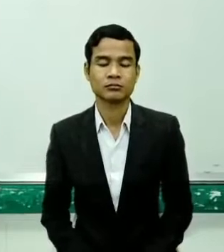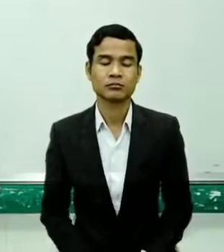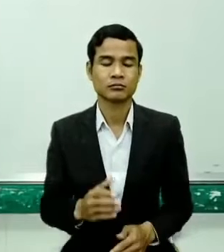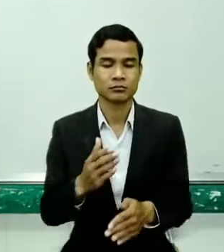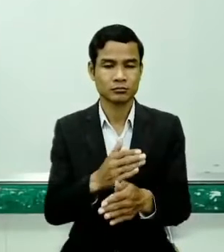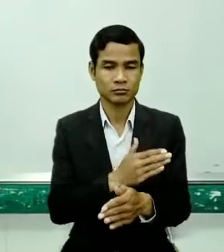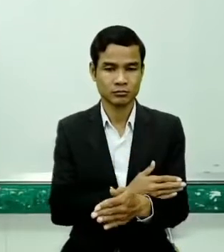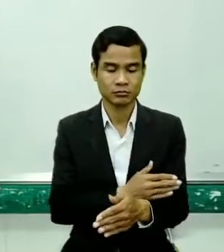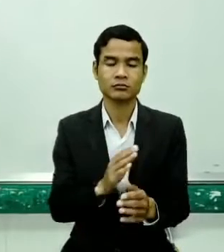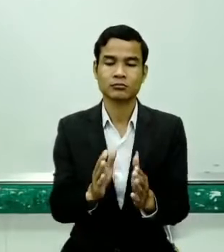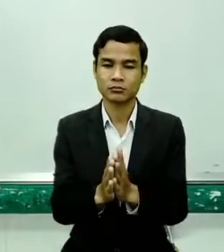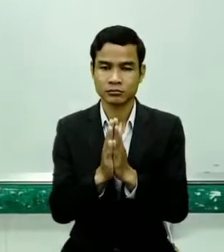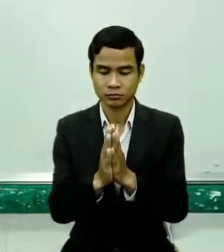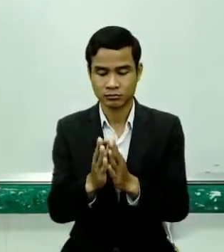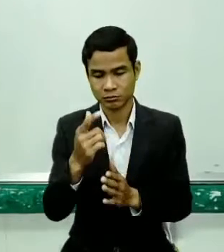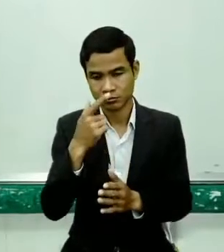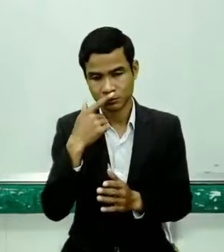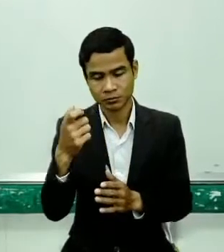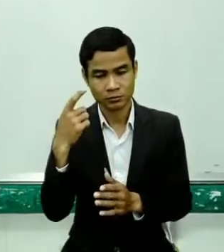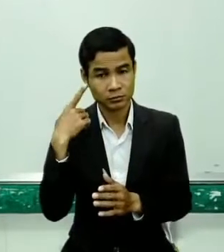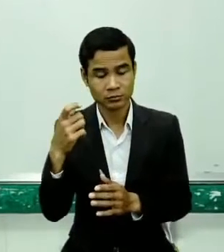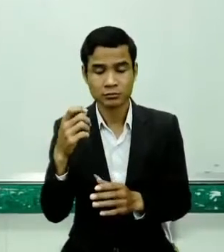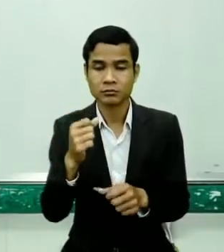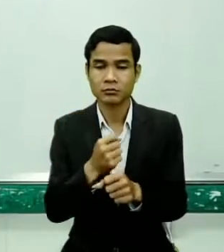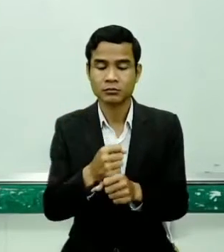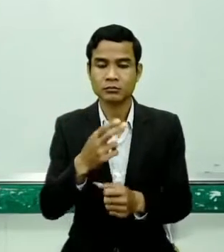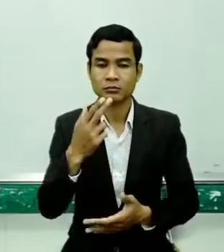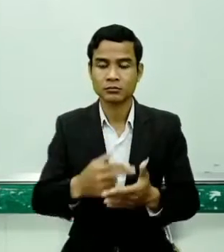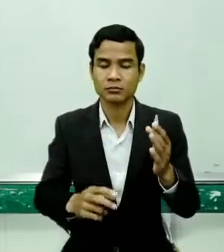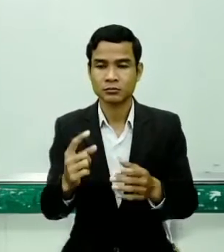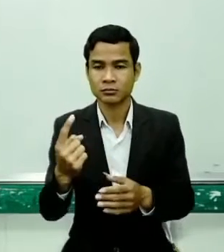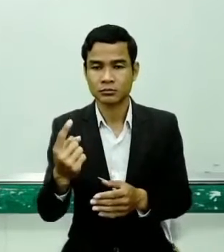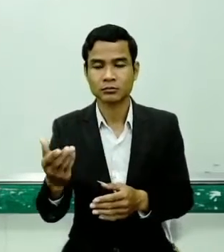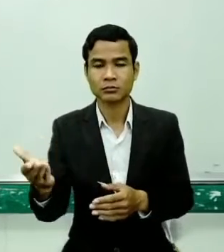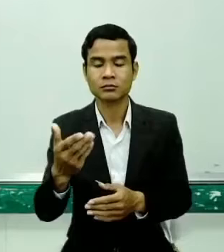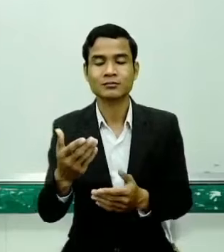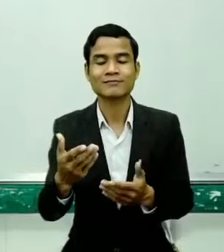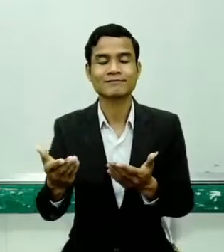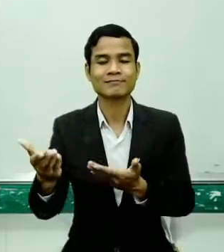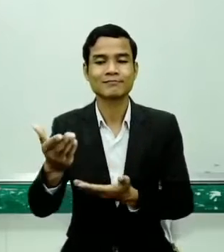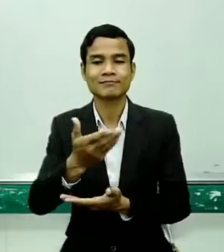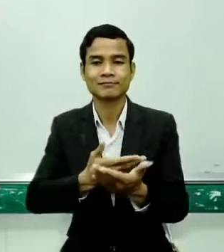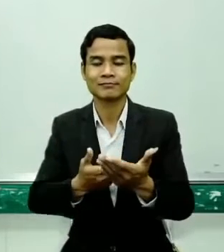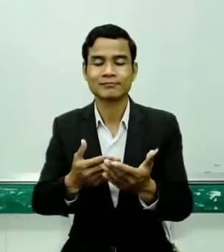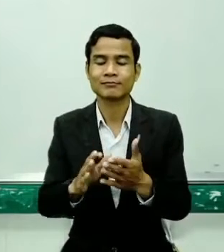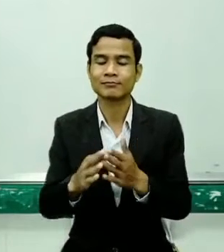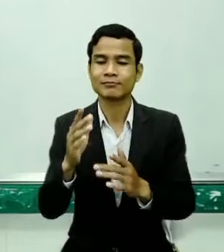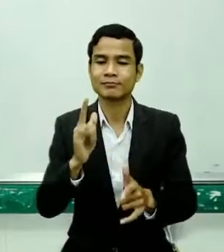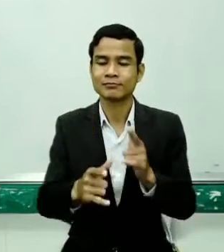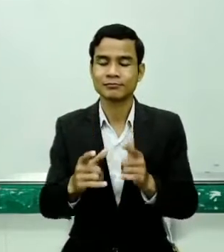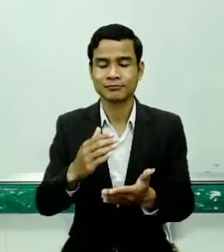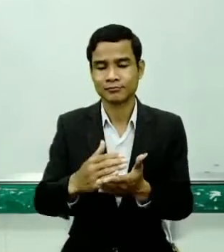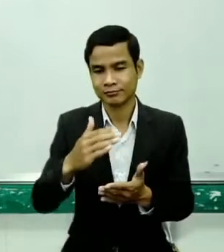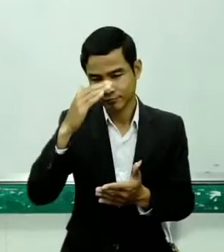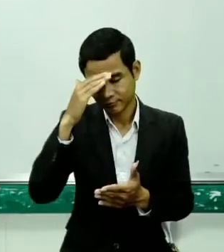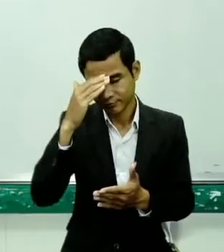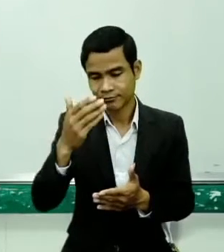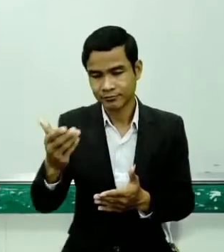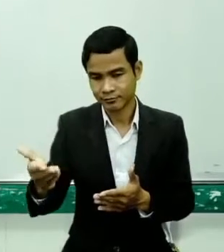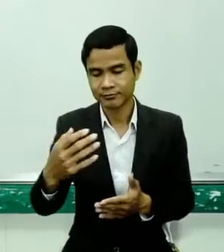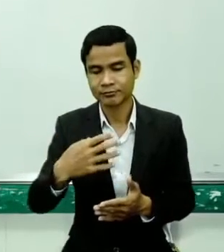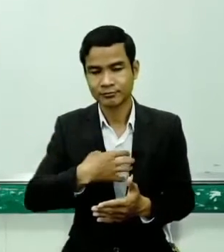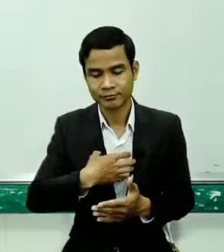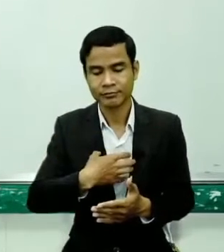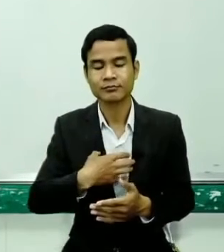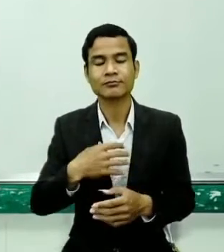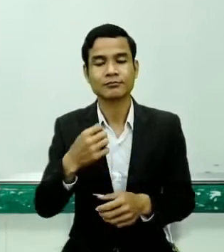môn nâng con xong ba mạ dương thử với muối á tôi là con miệng ấy đọt đồ hay không niêm dương chỉ sớ ở vậy để dương trừ